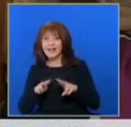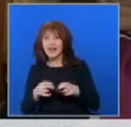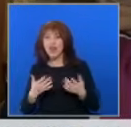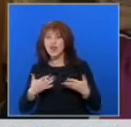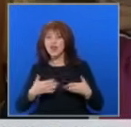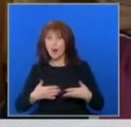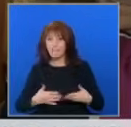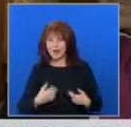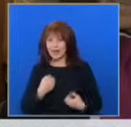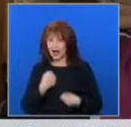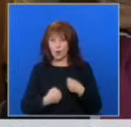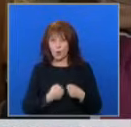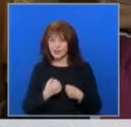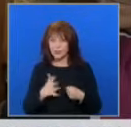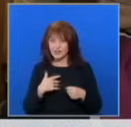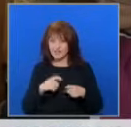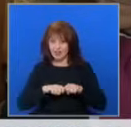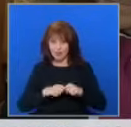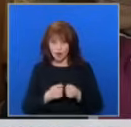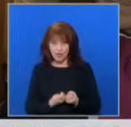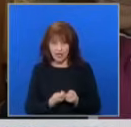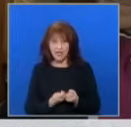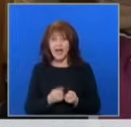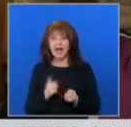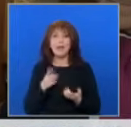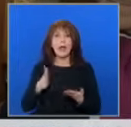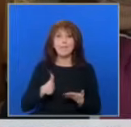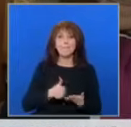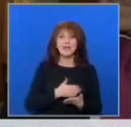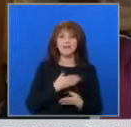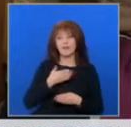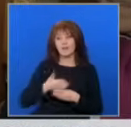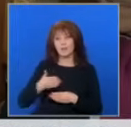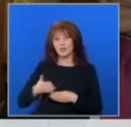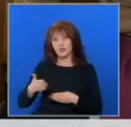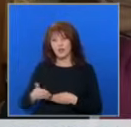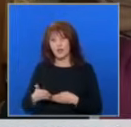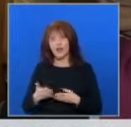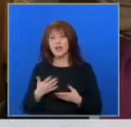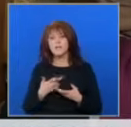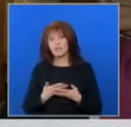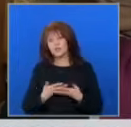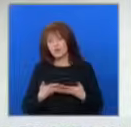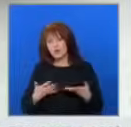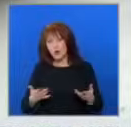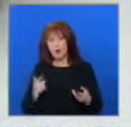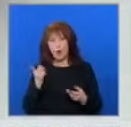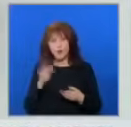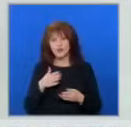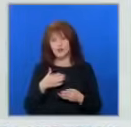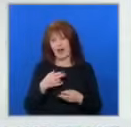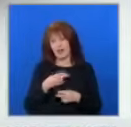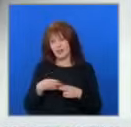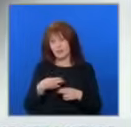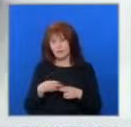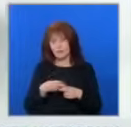на колите, които са в нарушение, все още не е минал процедури и се жали. Има доста неща, които трябва да се изчистят. За това